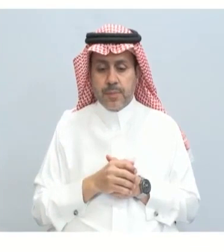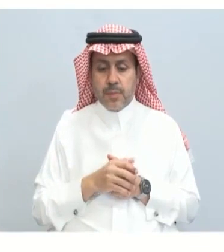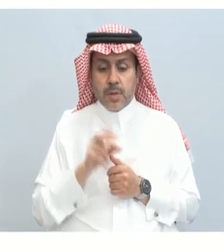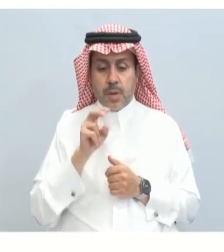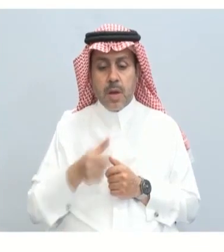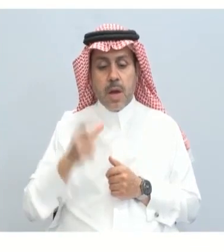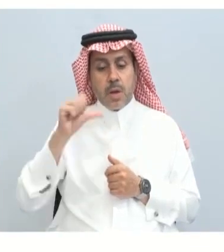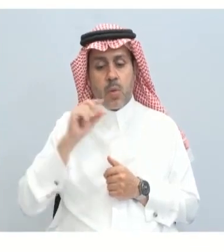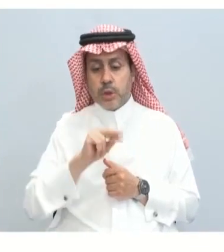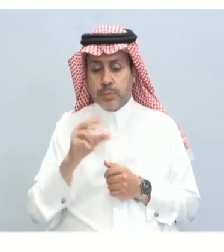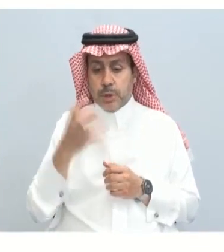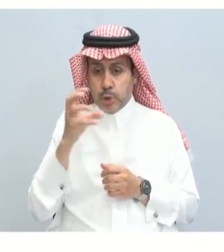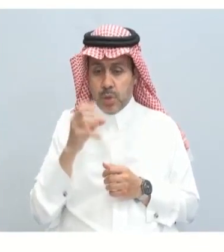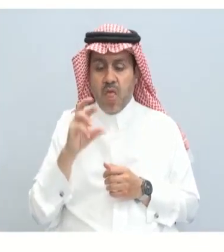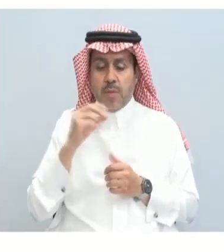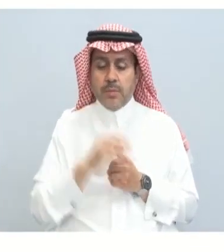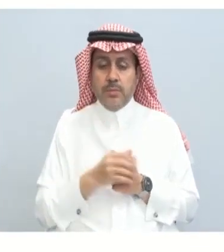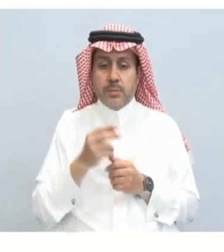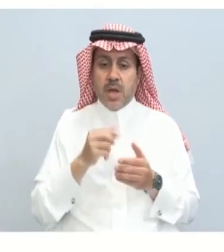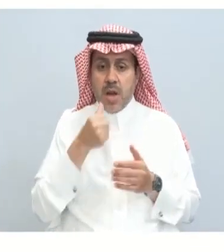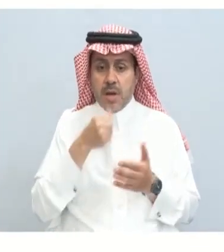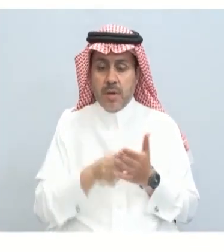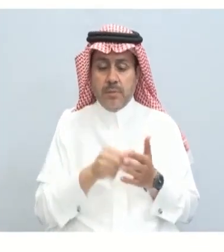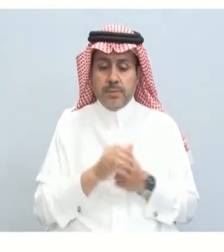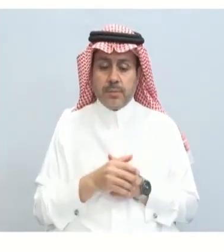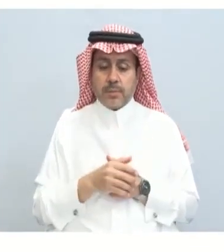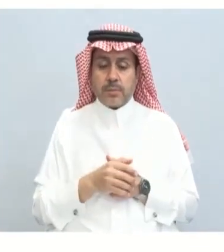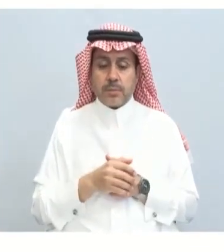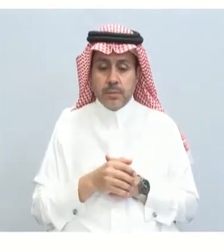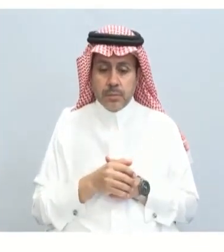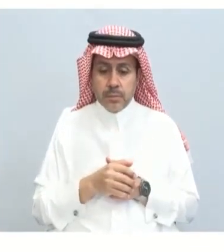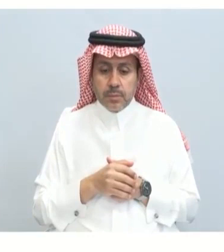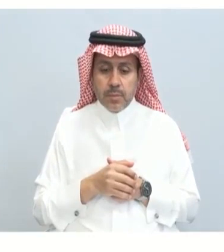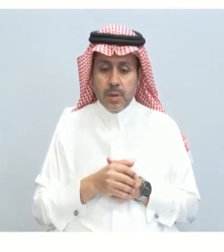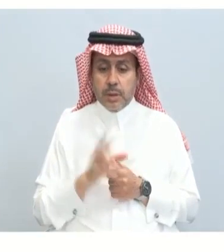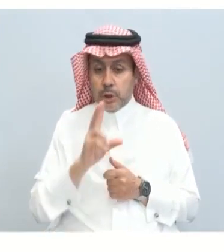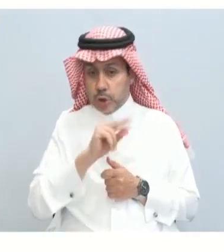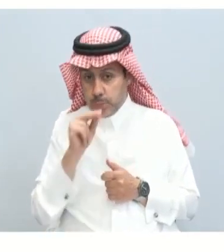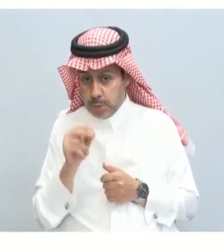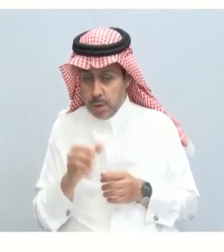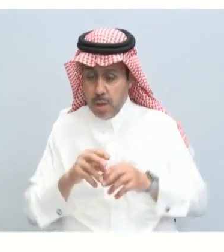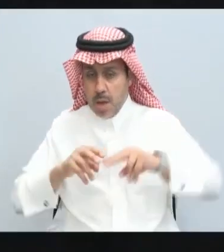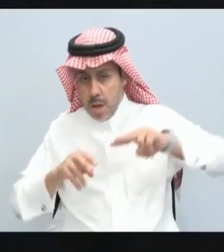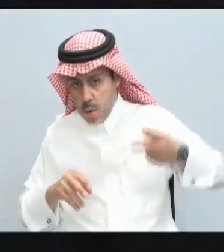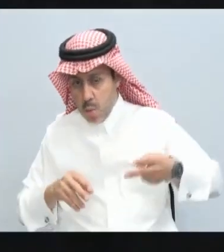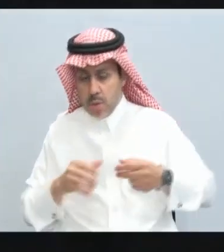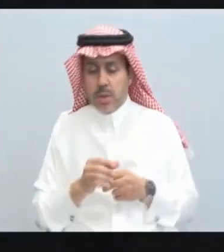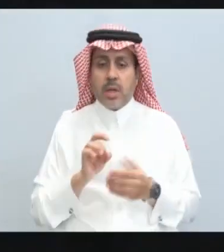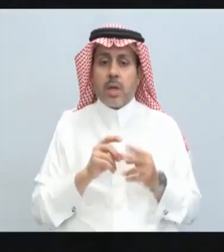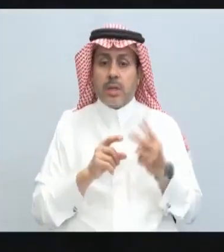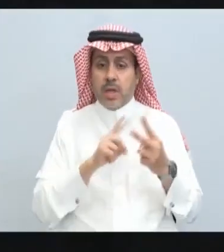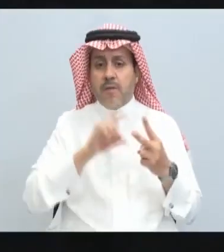اروى تشبه الجوهره الذهبيه في نقائها لاحظ هذه تشبيهات نريد منك ان تحولها الى الاستعاره ان تحذف طرف